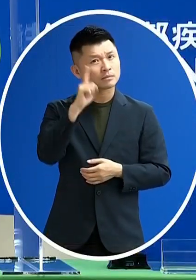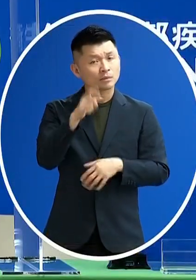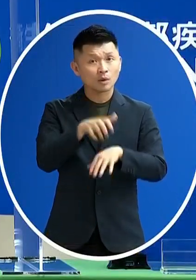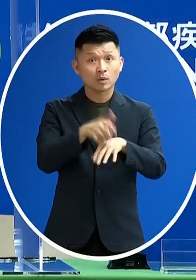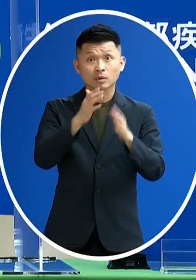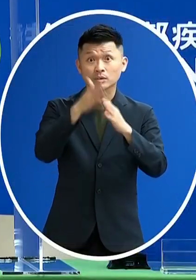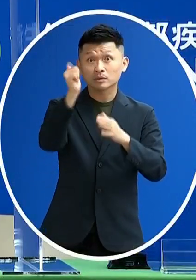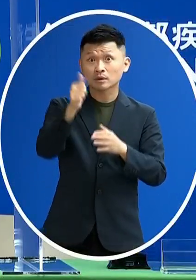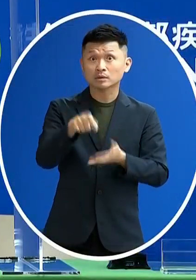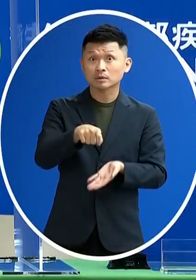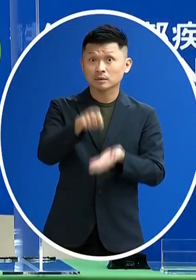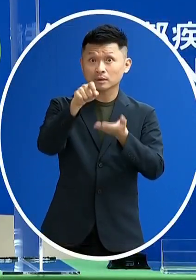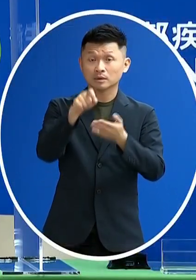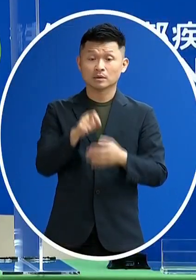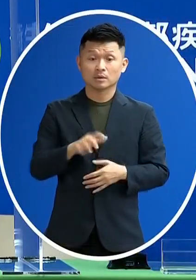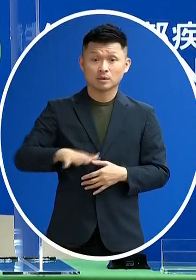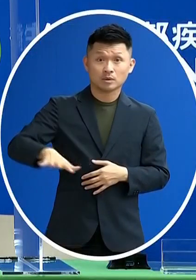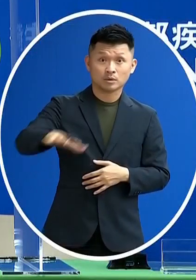说全面快筛